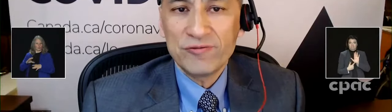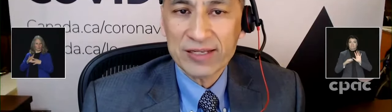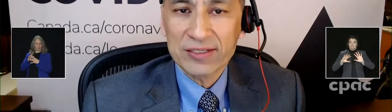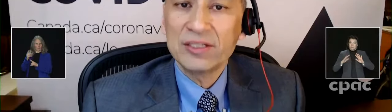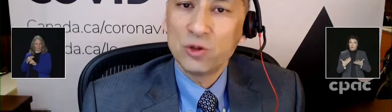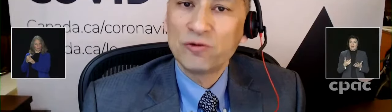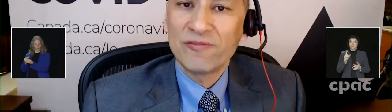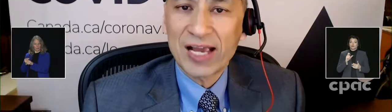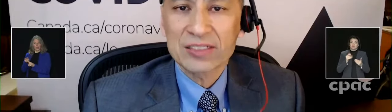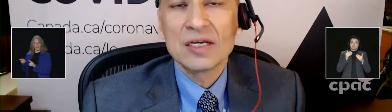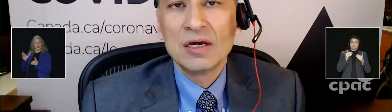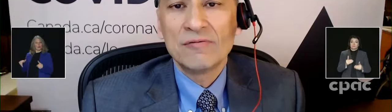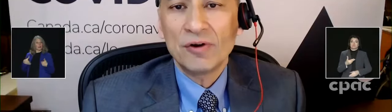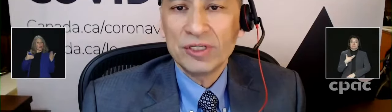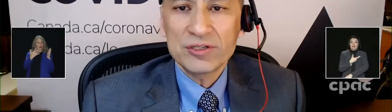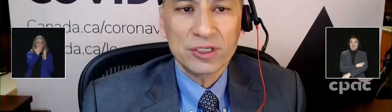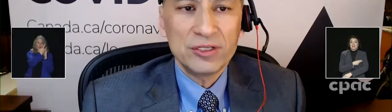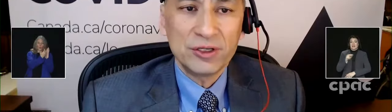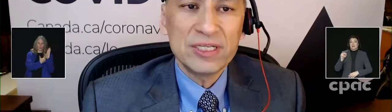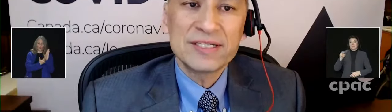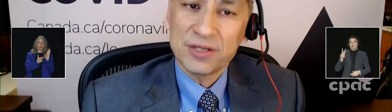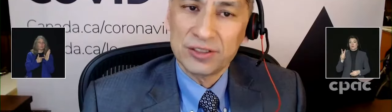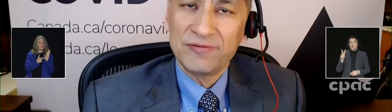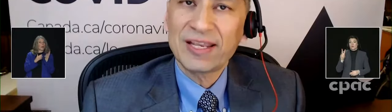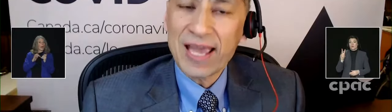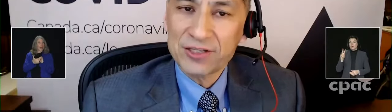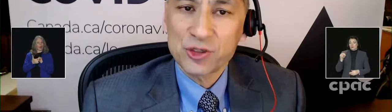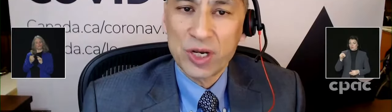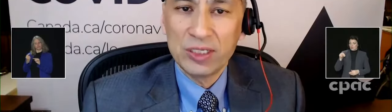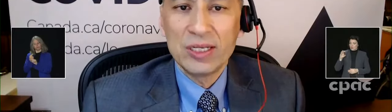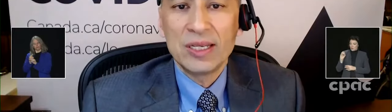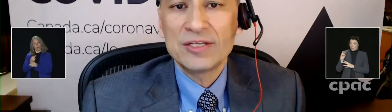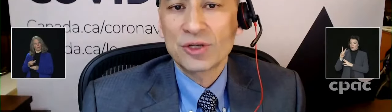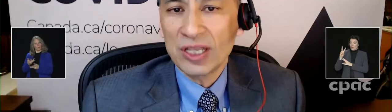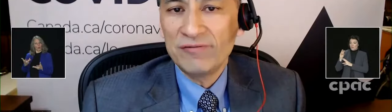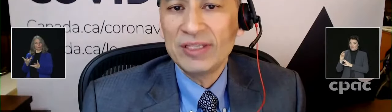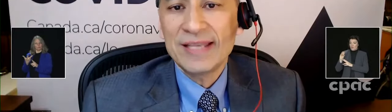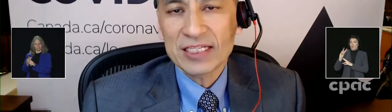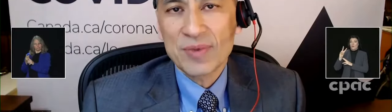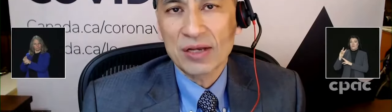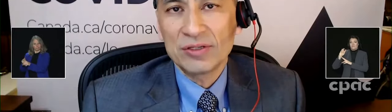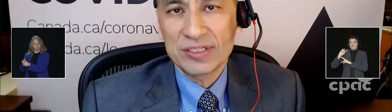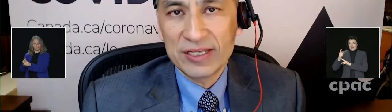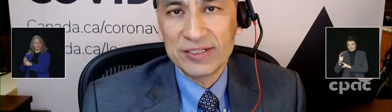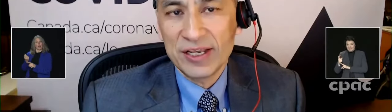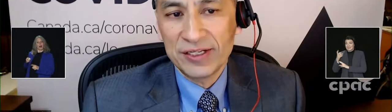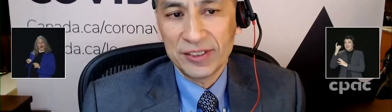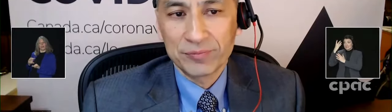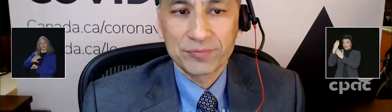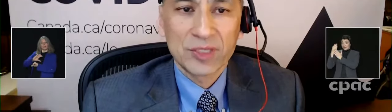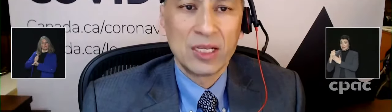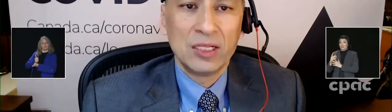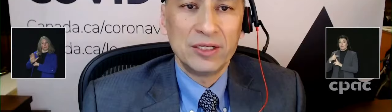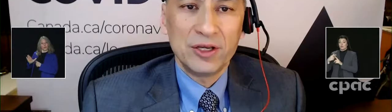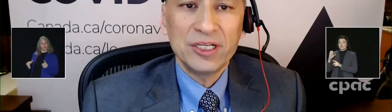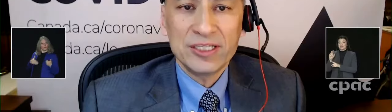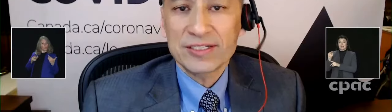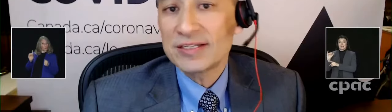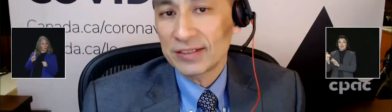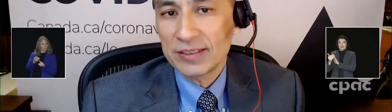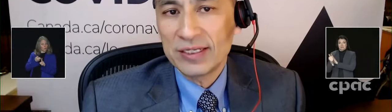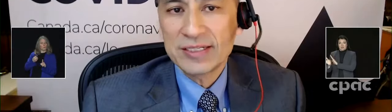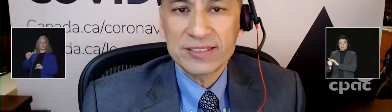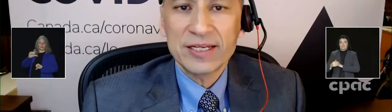l'utilisation du vaccin de Novavax, fondé sur les données scientifiques actuelles et sur l'avis d'experts du CCNI. Les